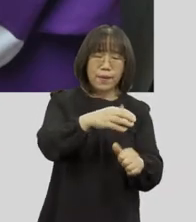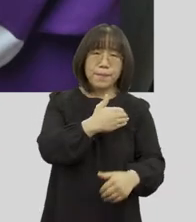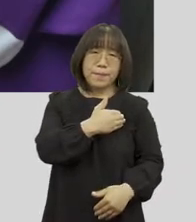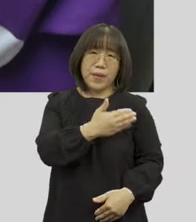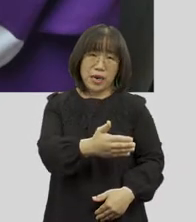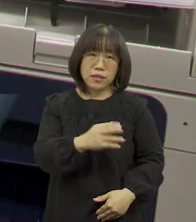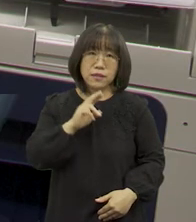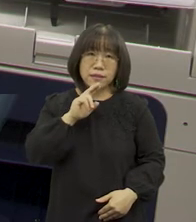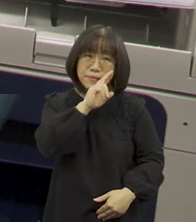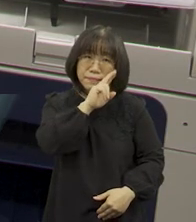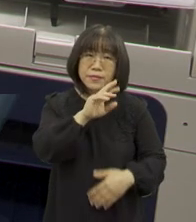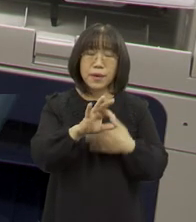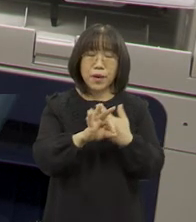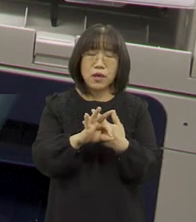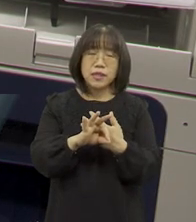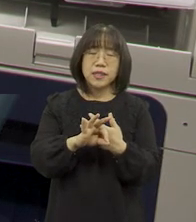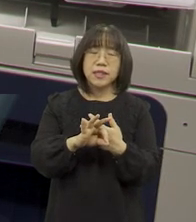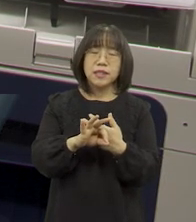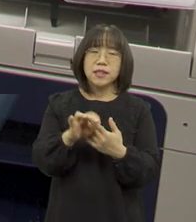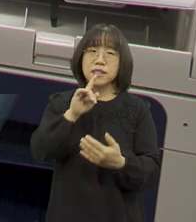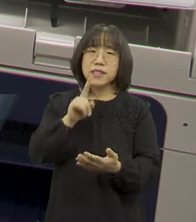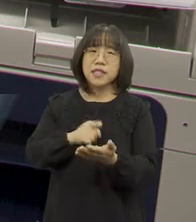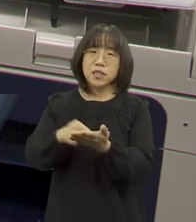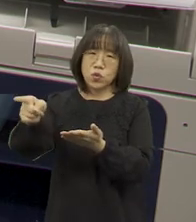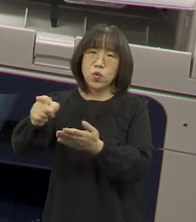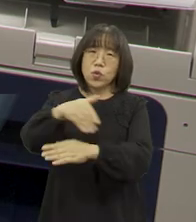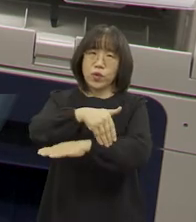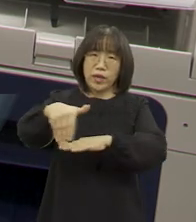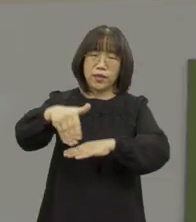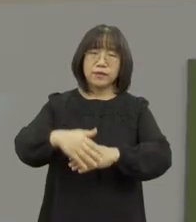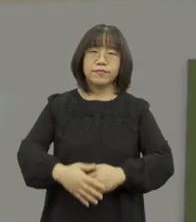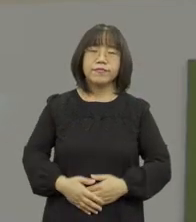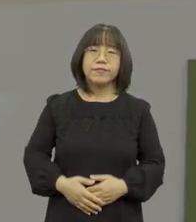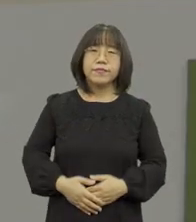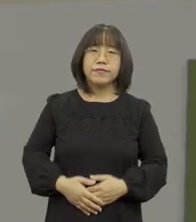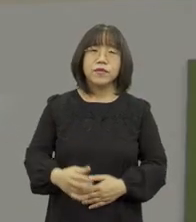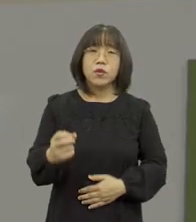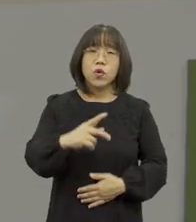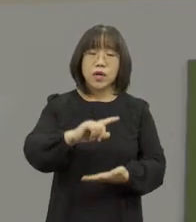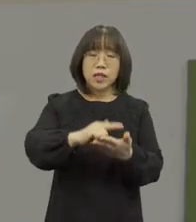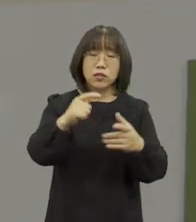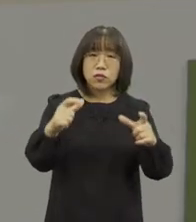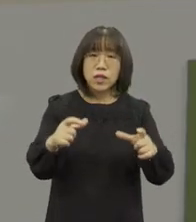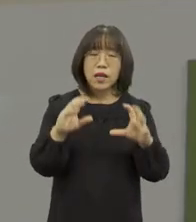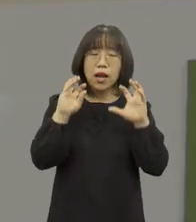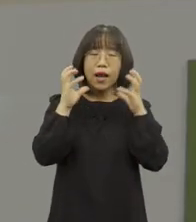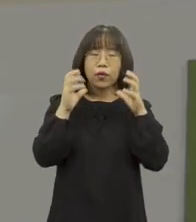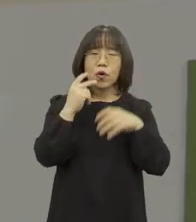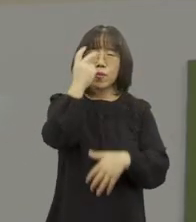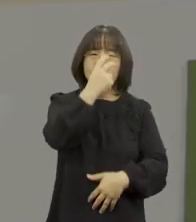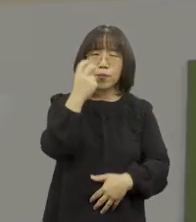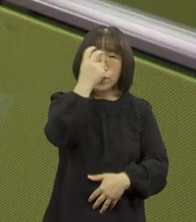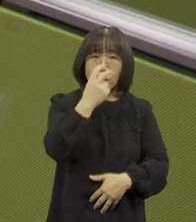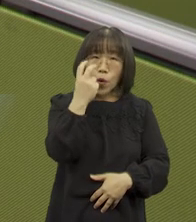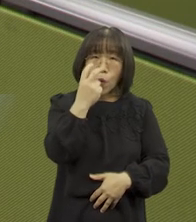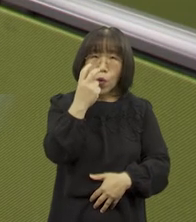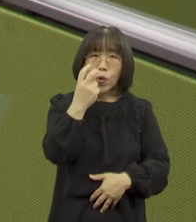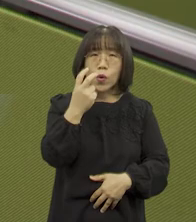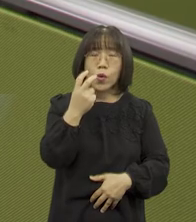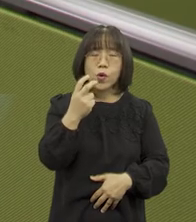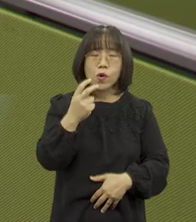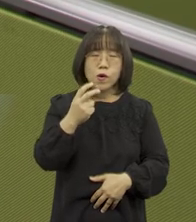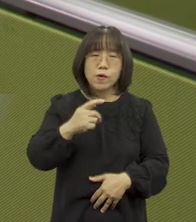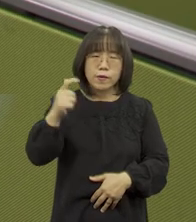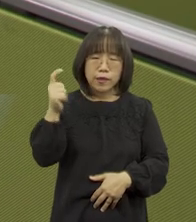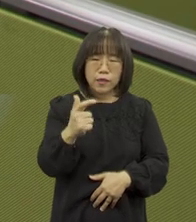경우에는 관계기관 신고 등의 조치를 취할 예정입니다. 특히 강서구는 아동 보호의 공적 책임을 강화하기